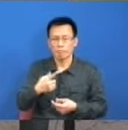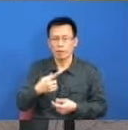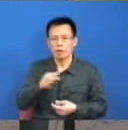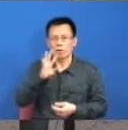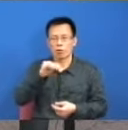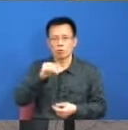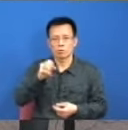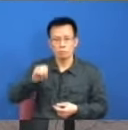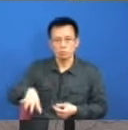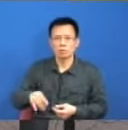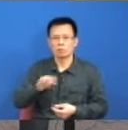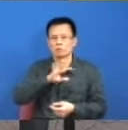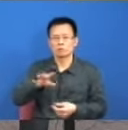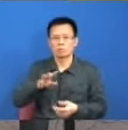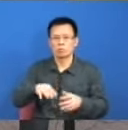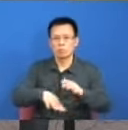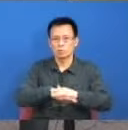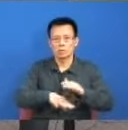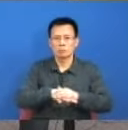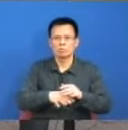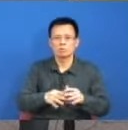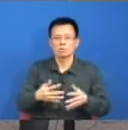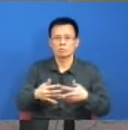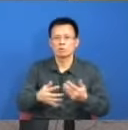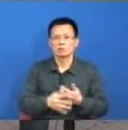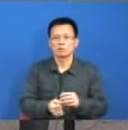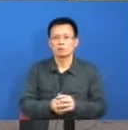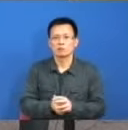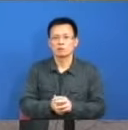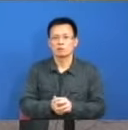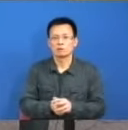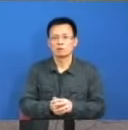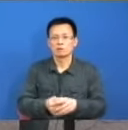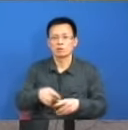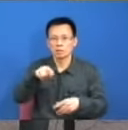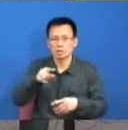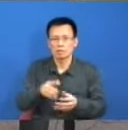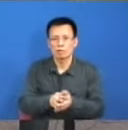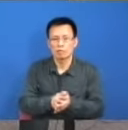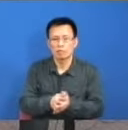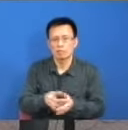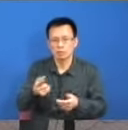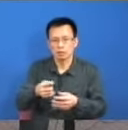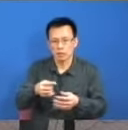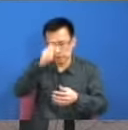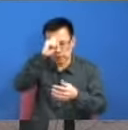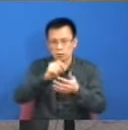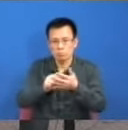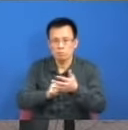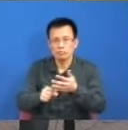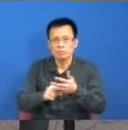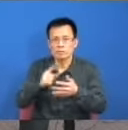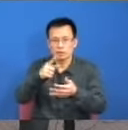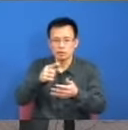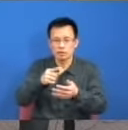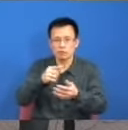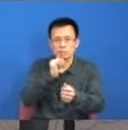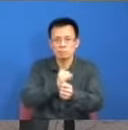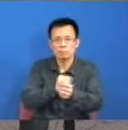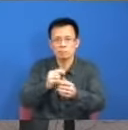原啦，不留案底。咁啊，不過講笑，不留案底。嗰、那個喺你嗰個記錄上面寫住，你犯咗咩